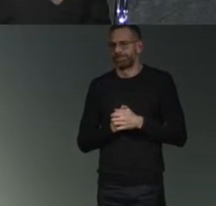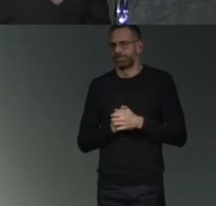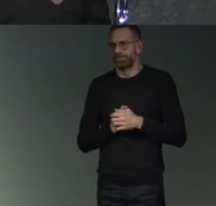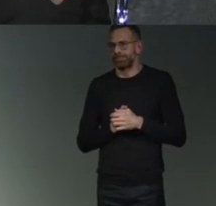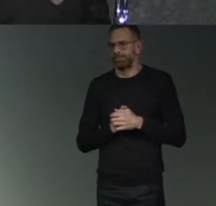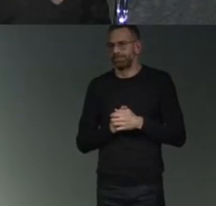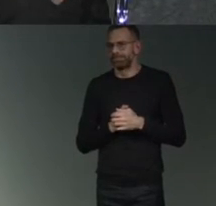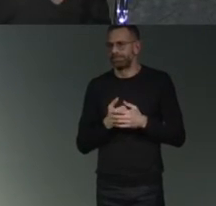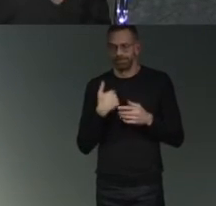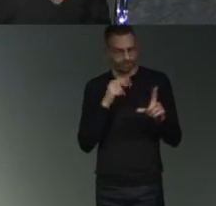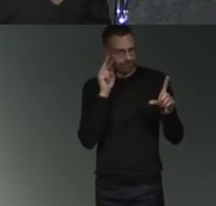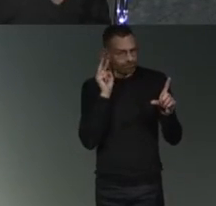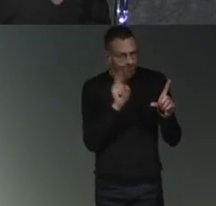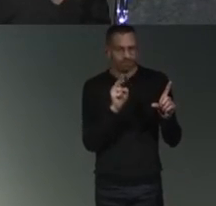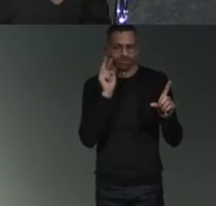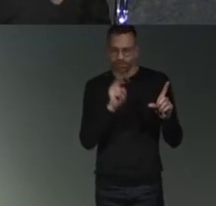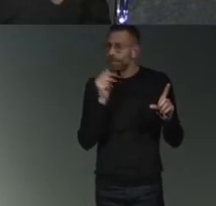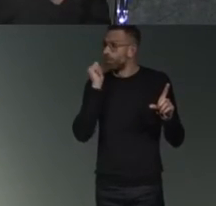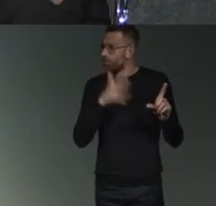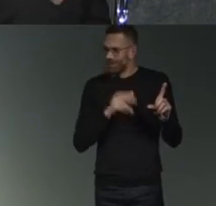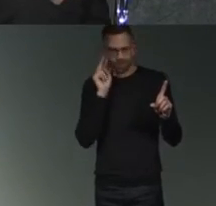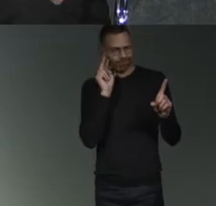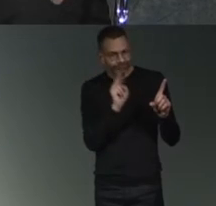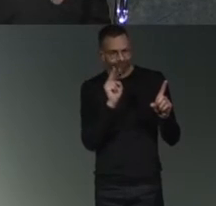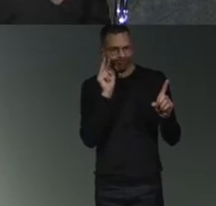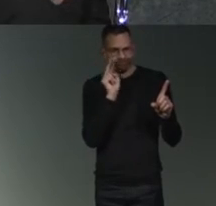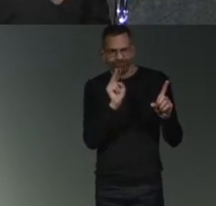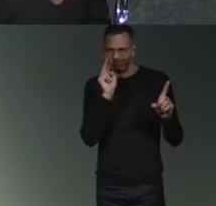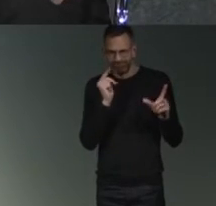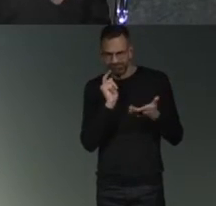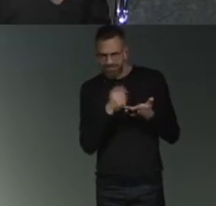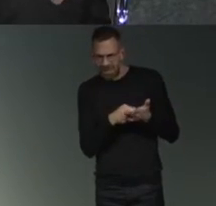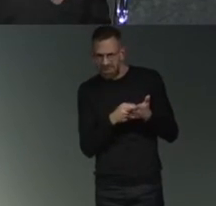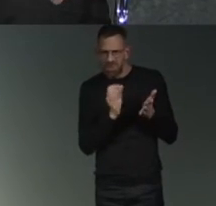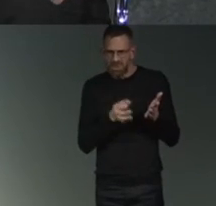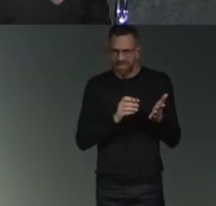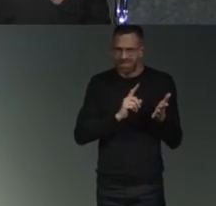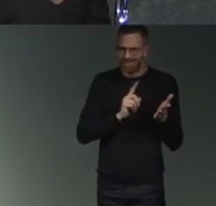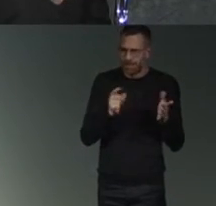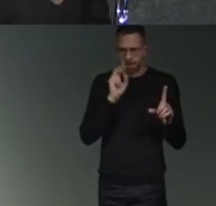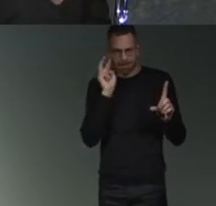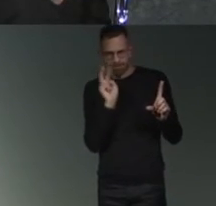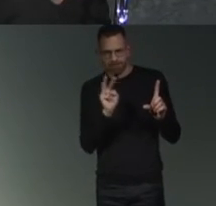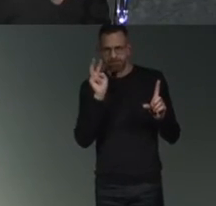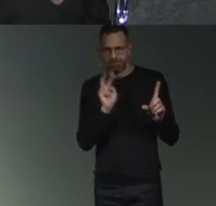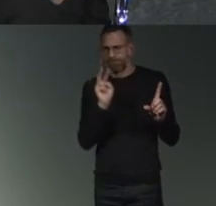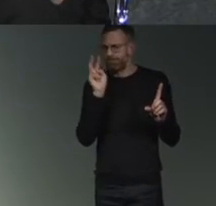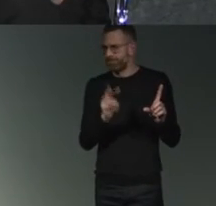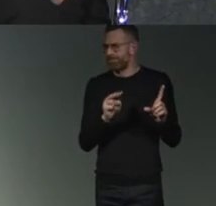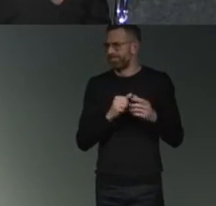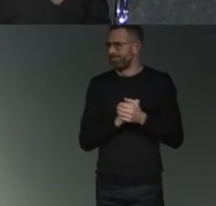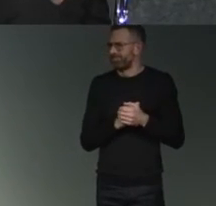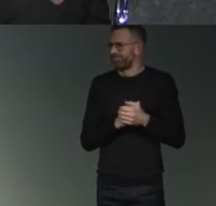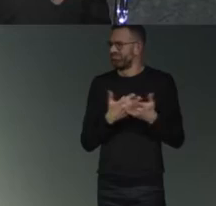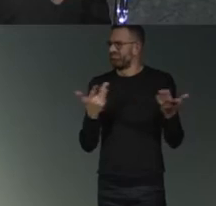Et que je me suis mis à regarder chaque jour, me demandant si je n'allais pas l'acheter. Mais je me disais, mais on